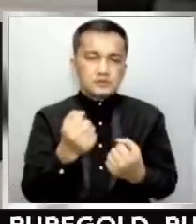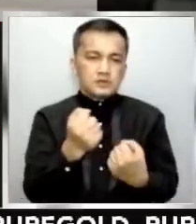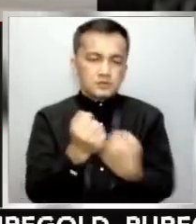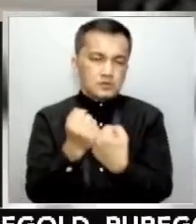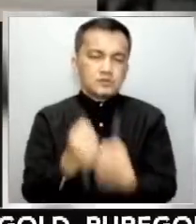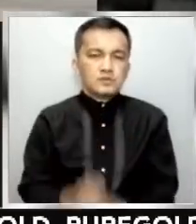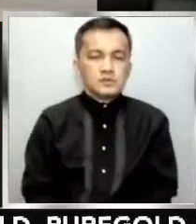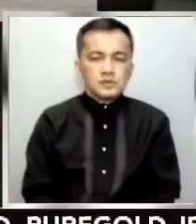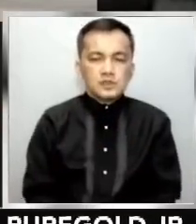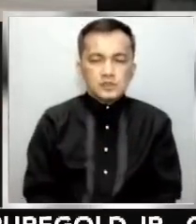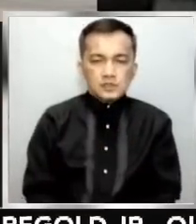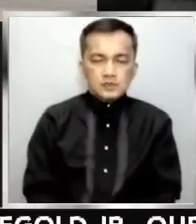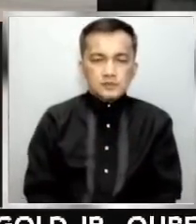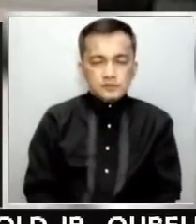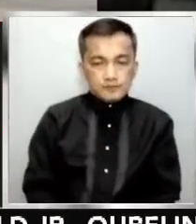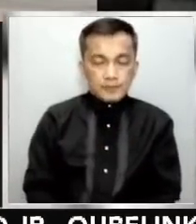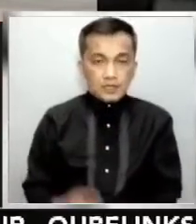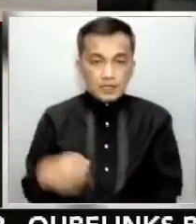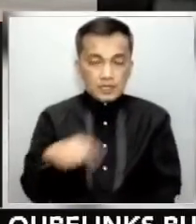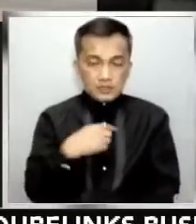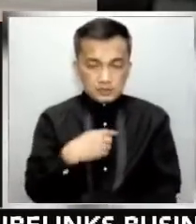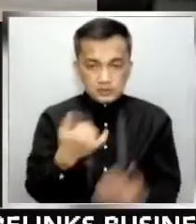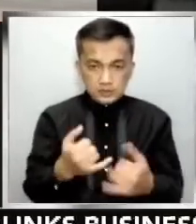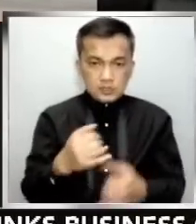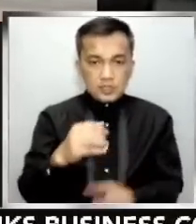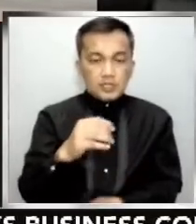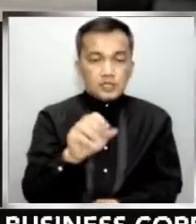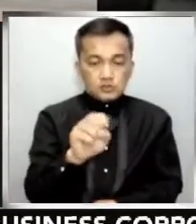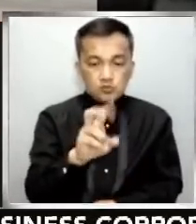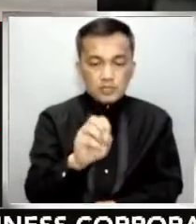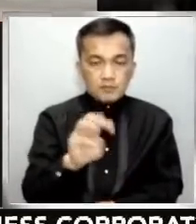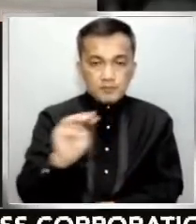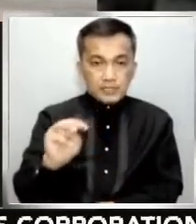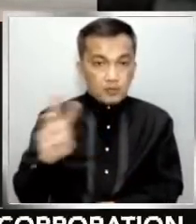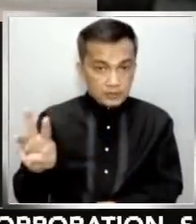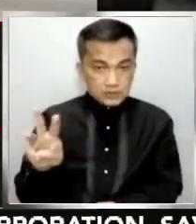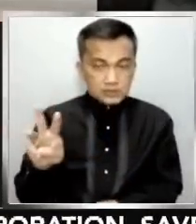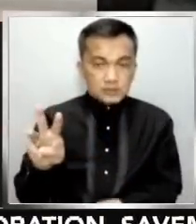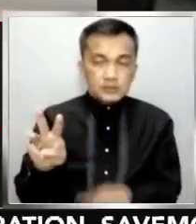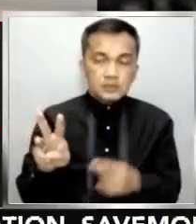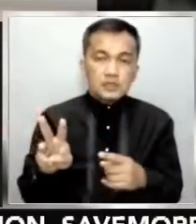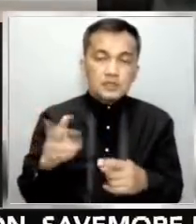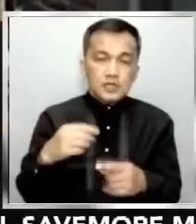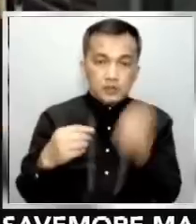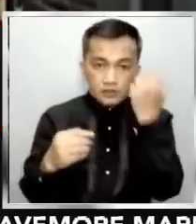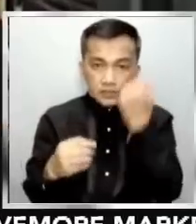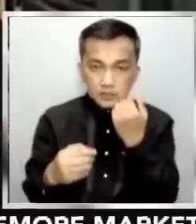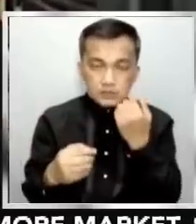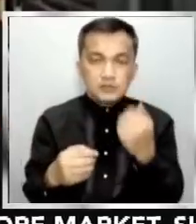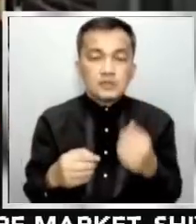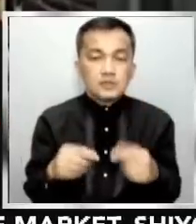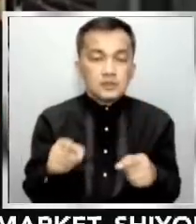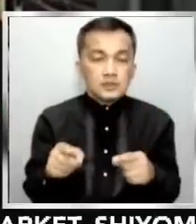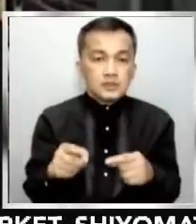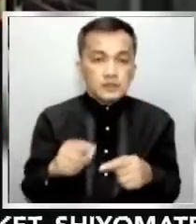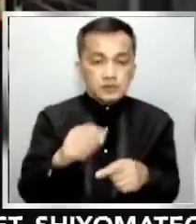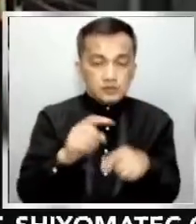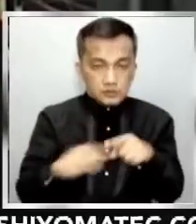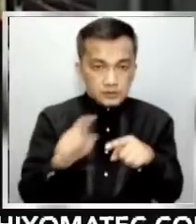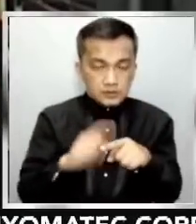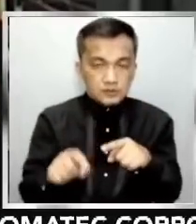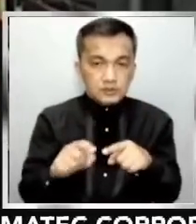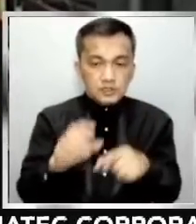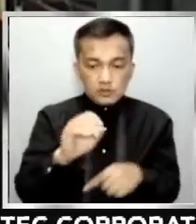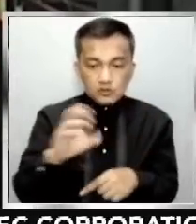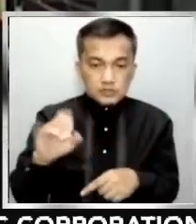po na talukoyan ay 12 megawatts lang at ang kakulangan po ng supply ng kuryente sa Occidental ay